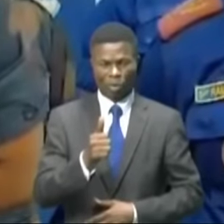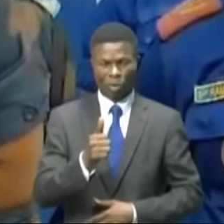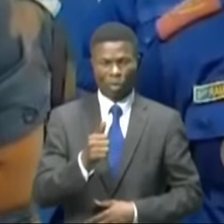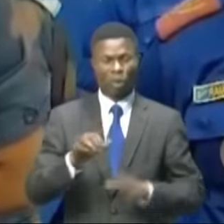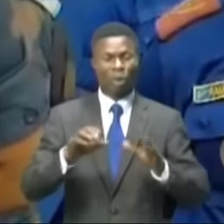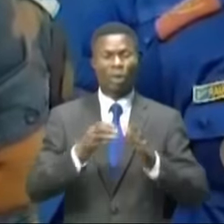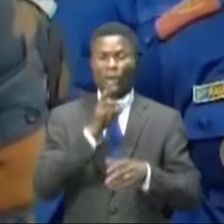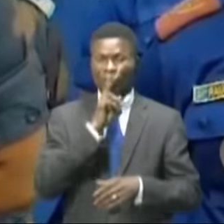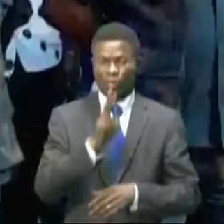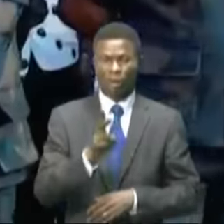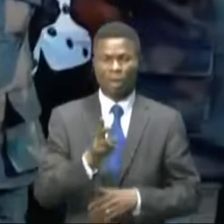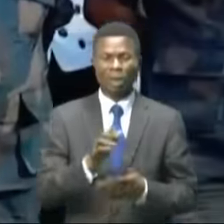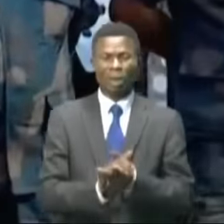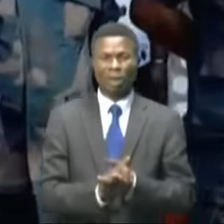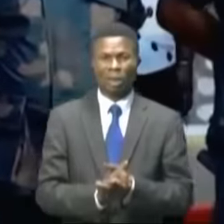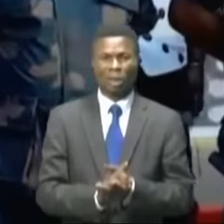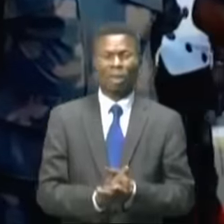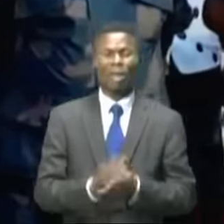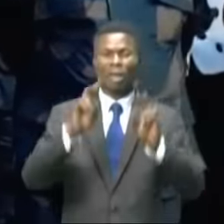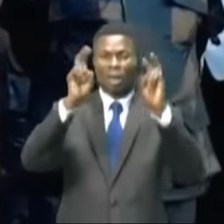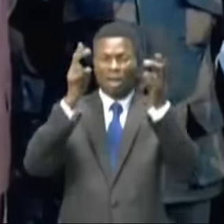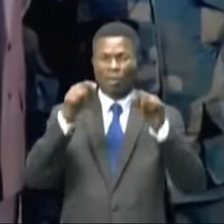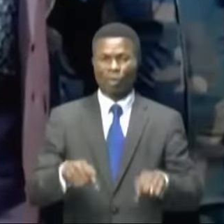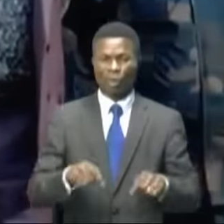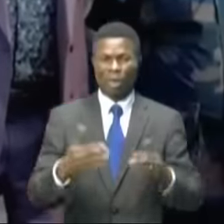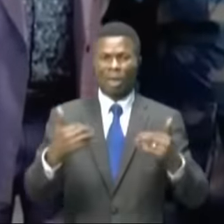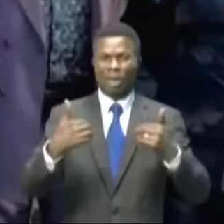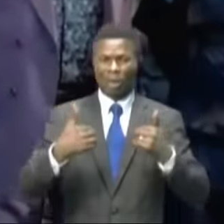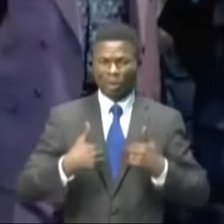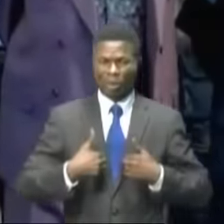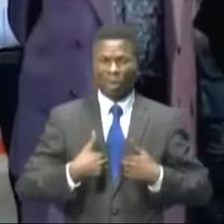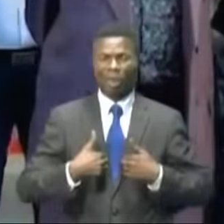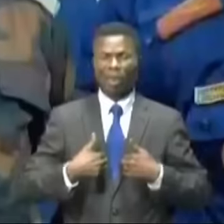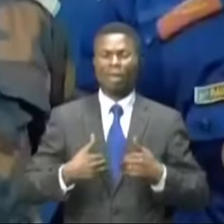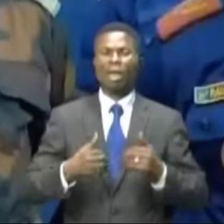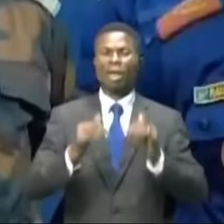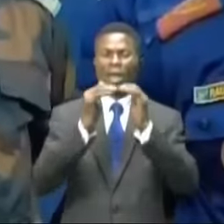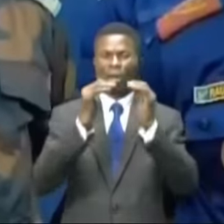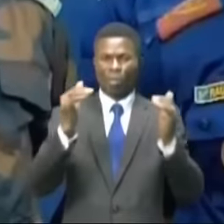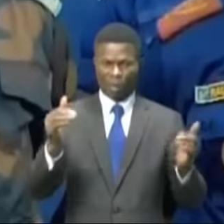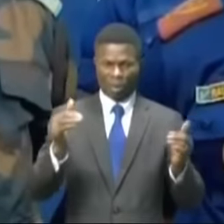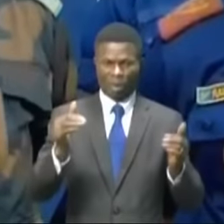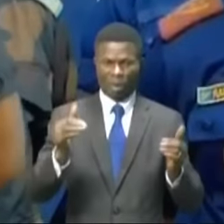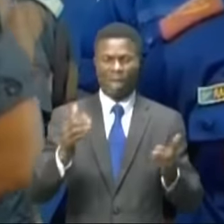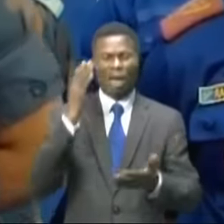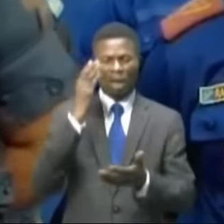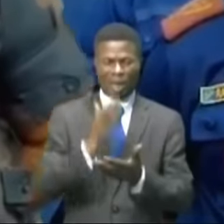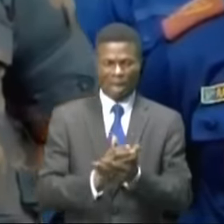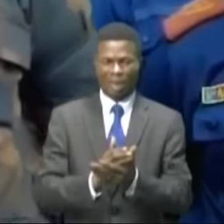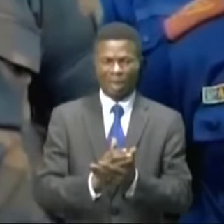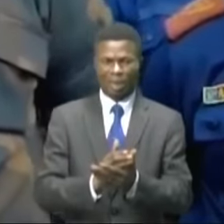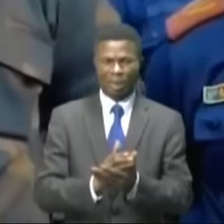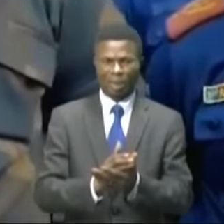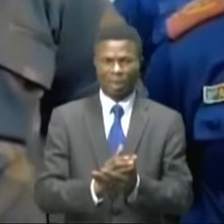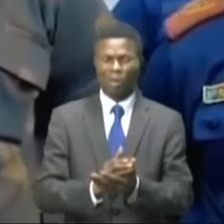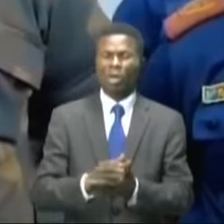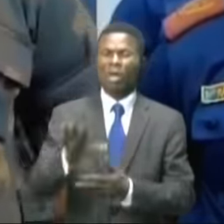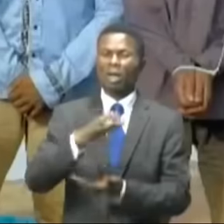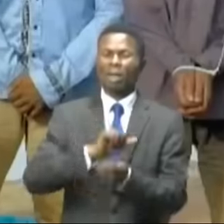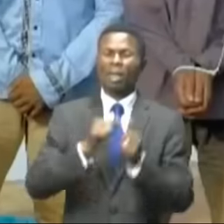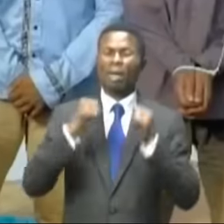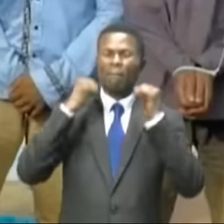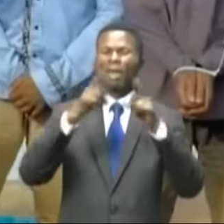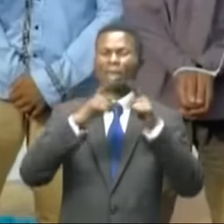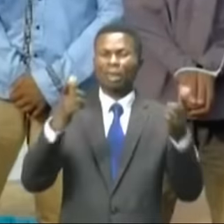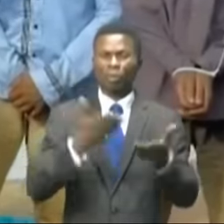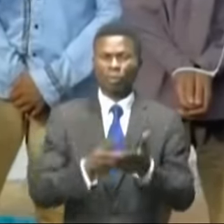qu'effectivement, cette ville soit vraiment débarrassée de tous ces grands bandits.